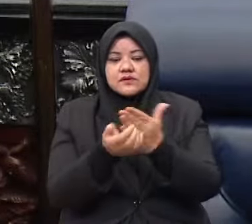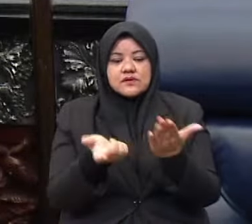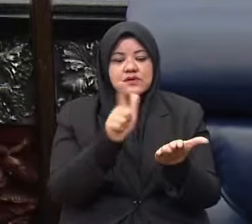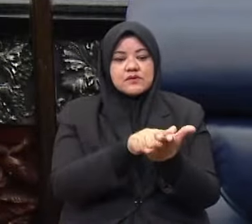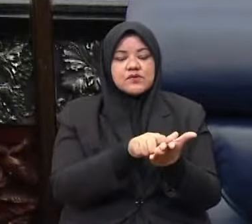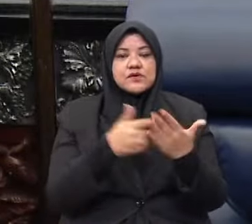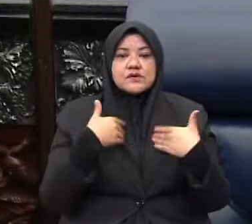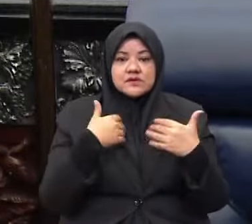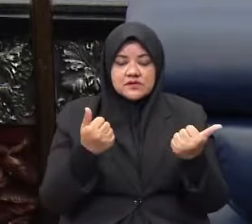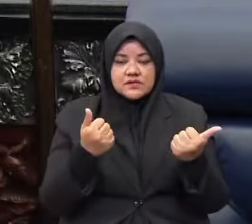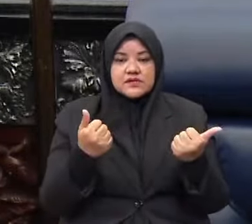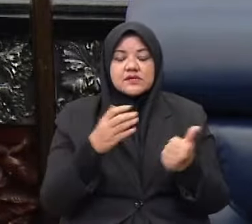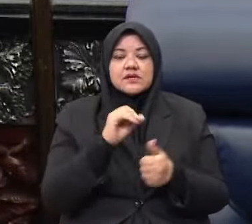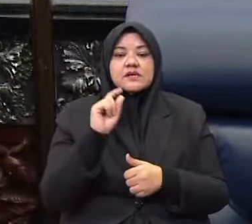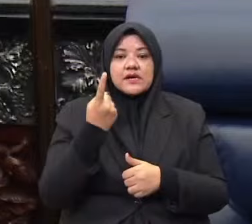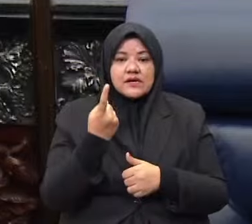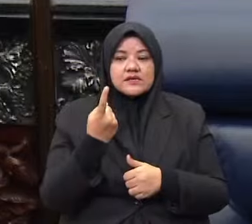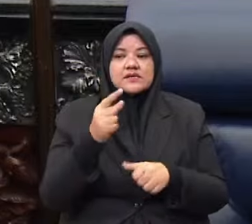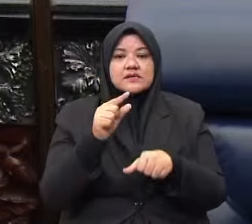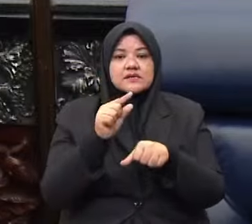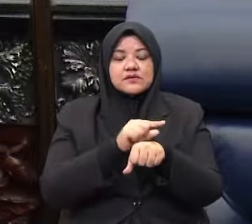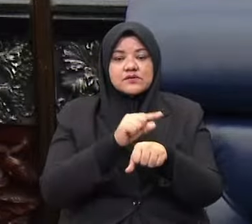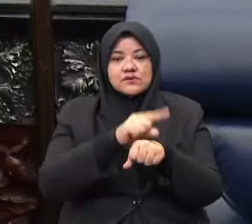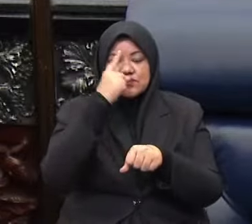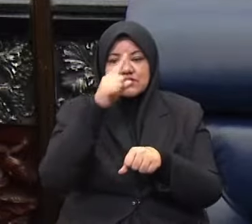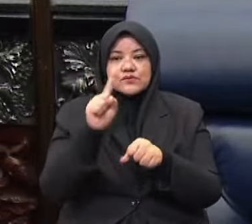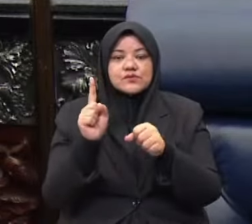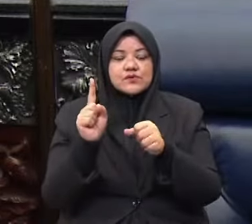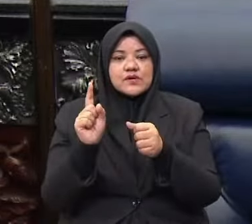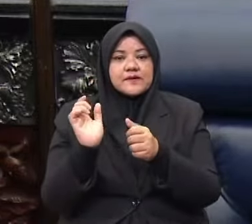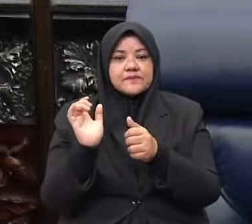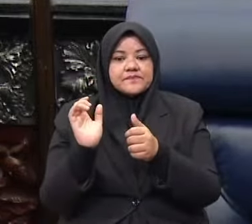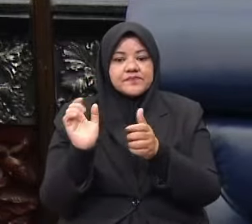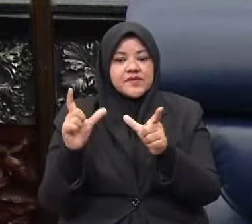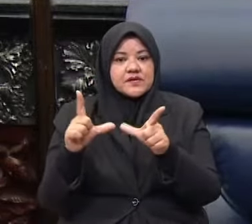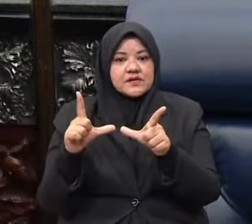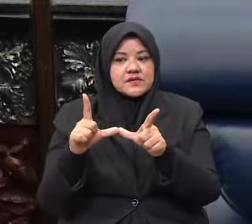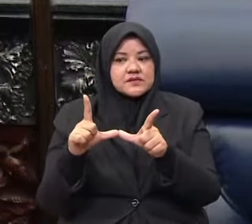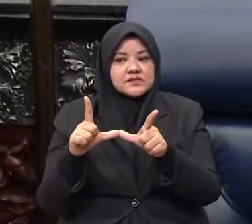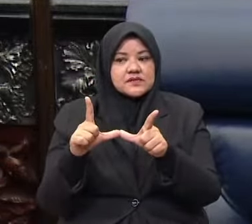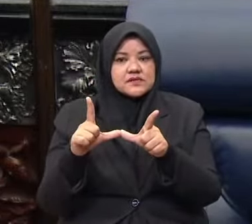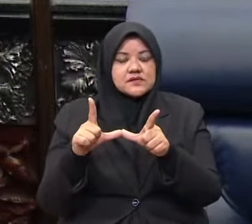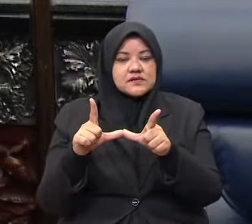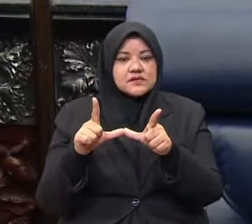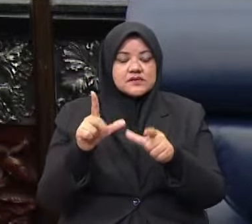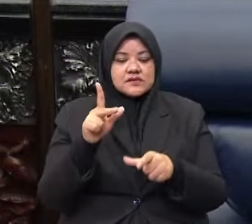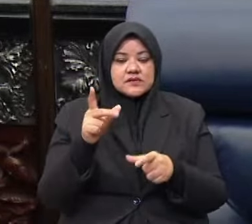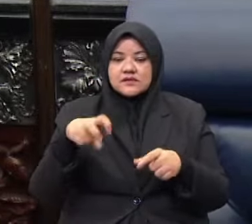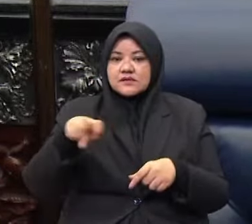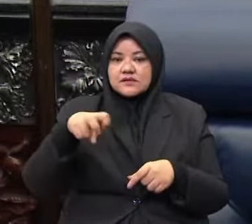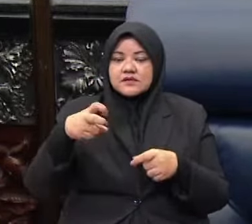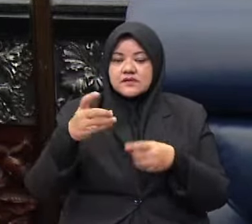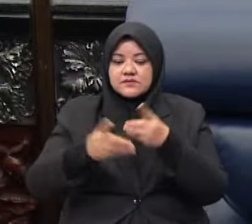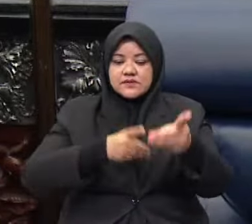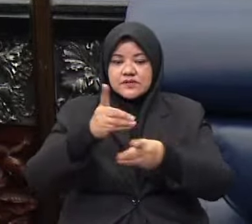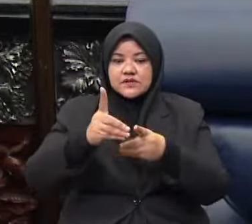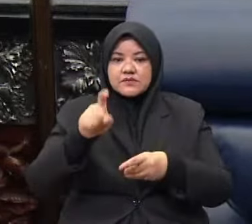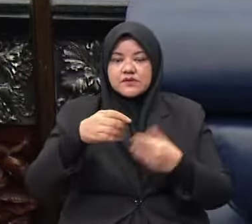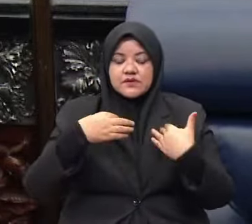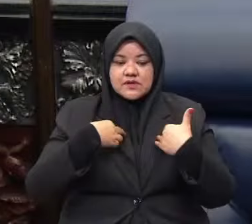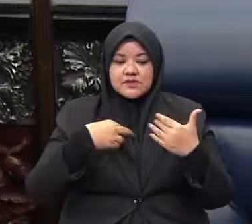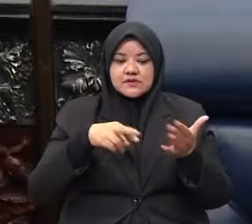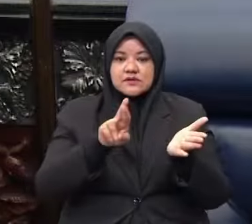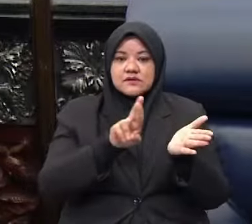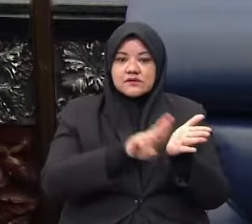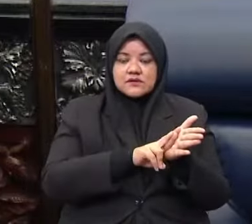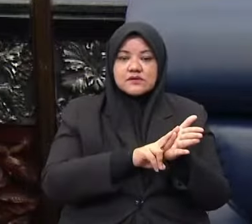laporan kesihatan dan sebagainya. Ia hanya terpakai untuk pemegang-pemegang lesen kenderaan perdagangan. Dia perlu ada medical report dan